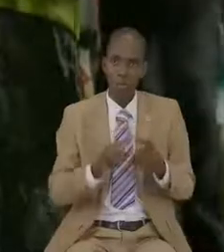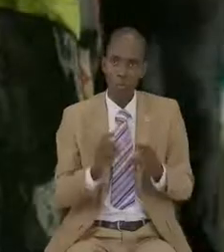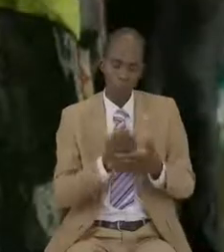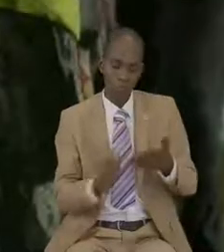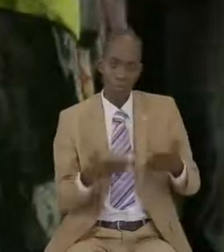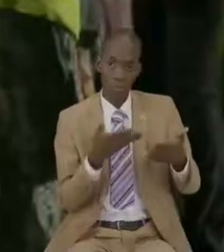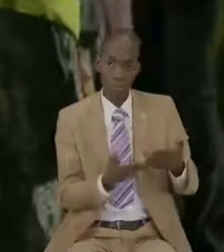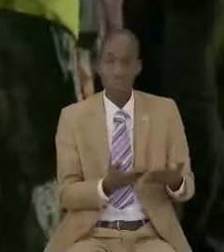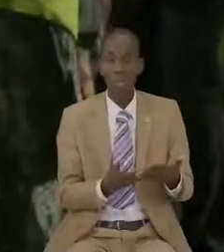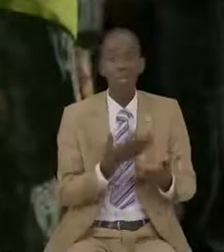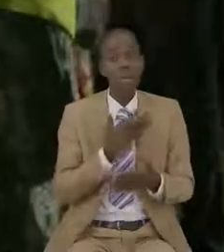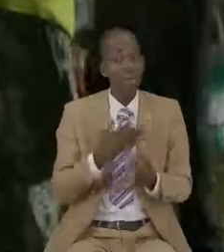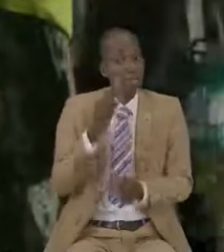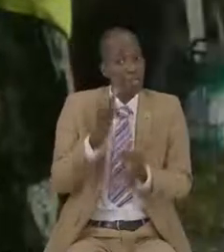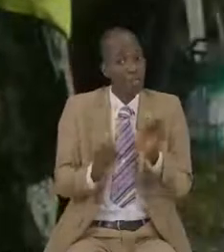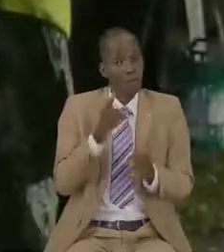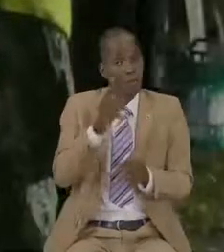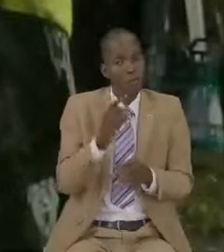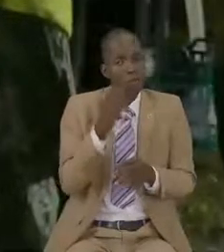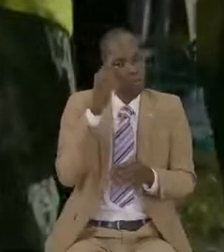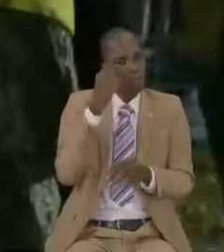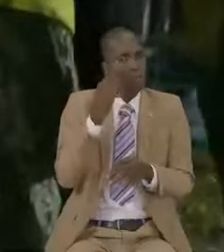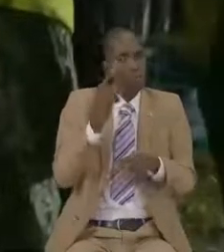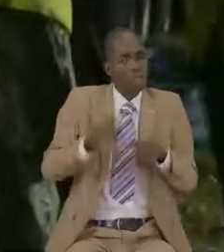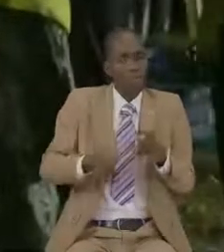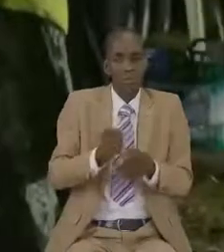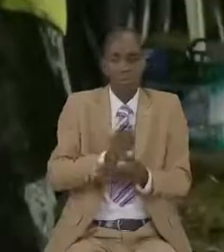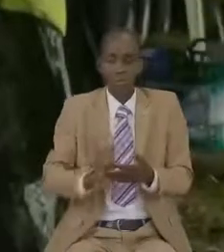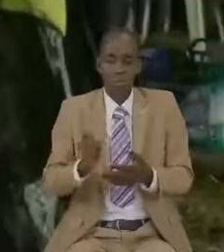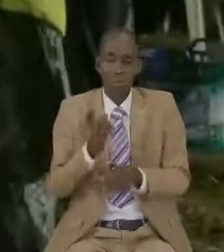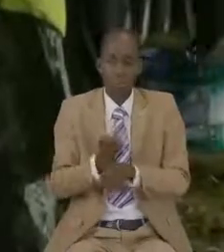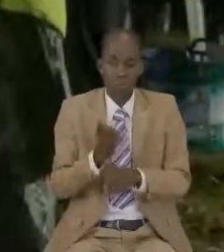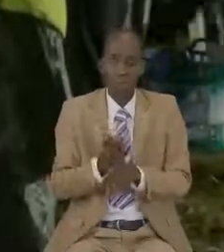et vous verrez un lien va un formulaire va